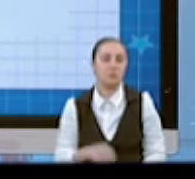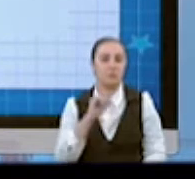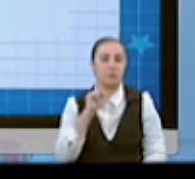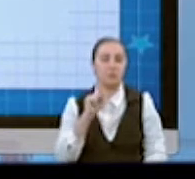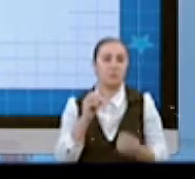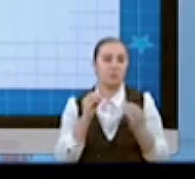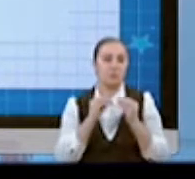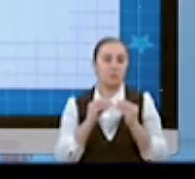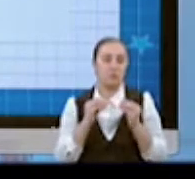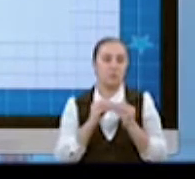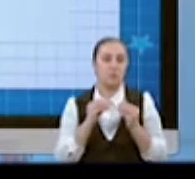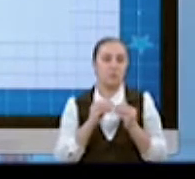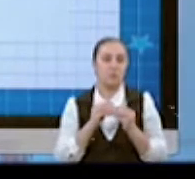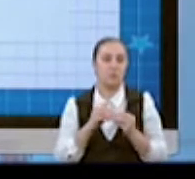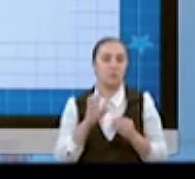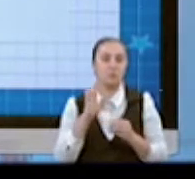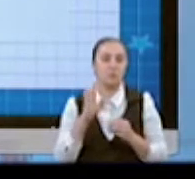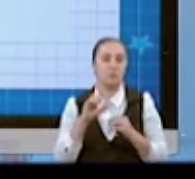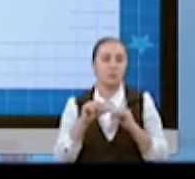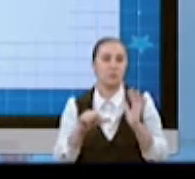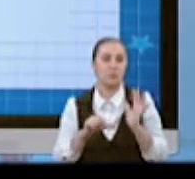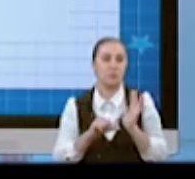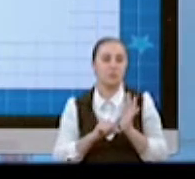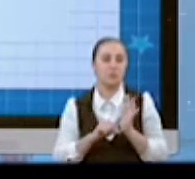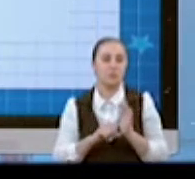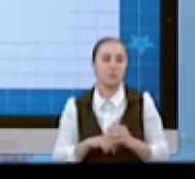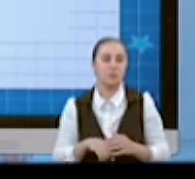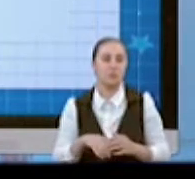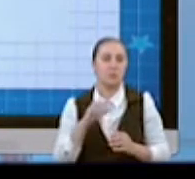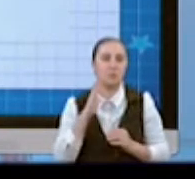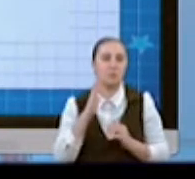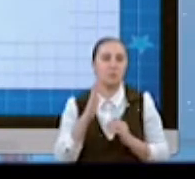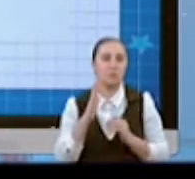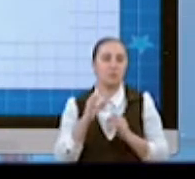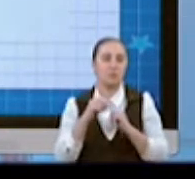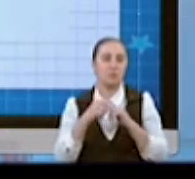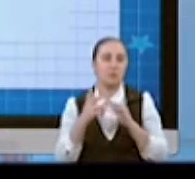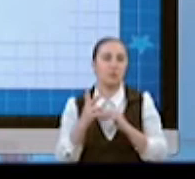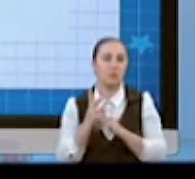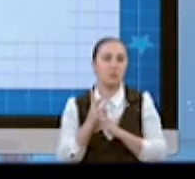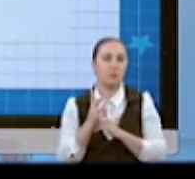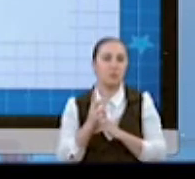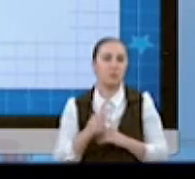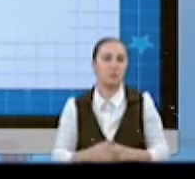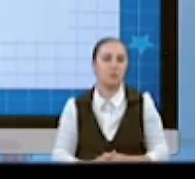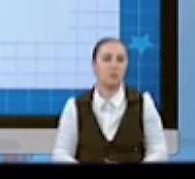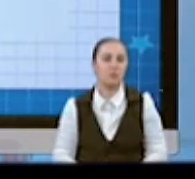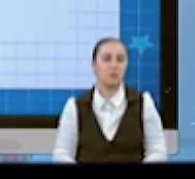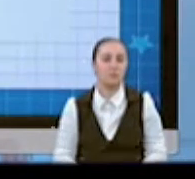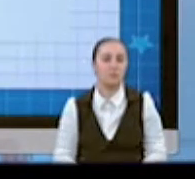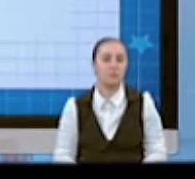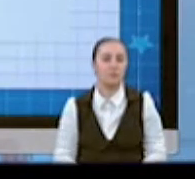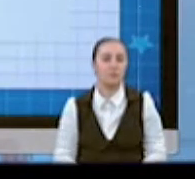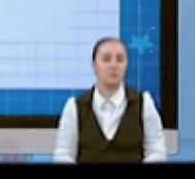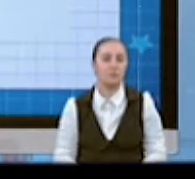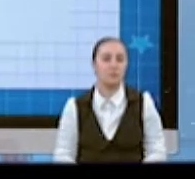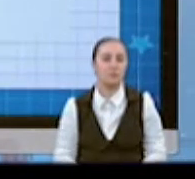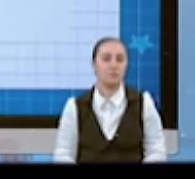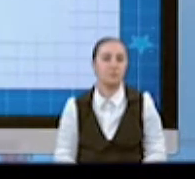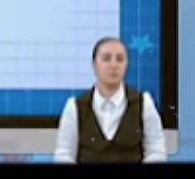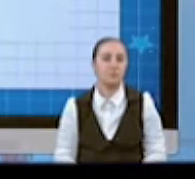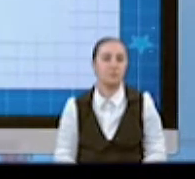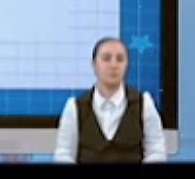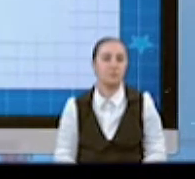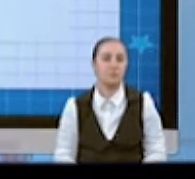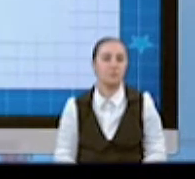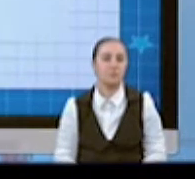А – 10, Б – 16, В – 13.